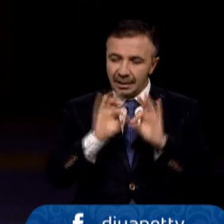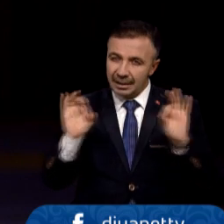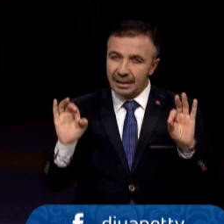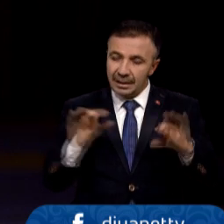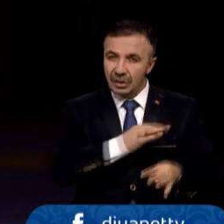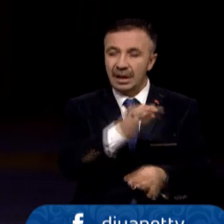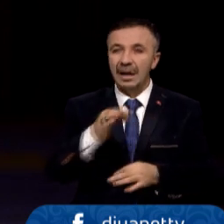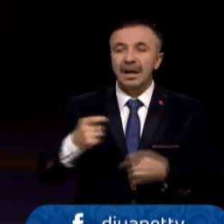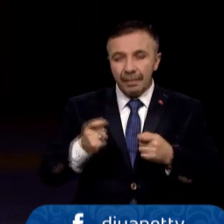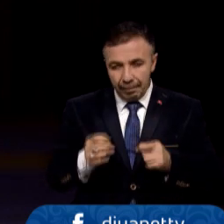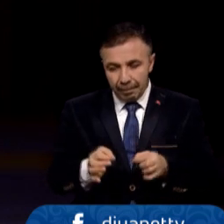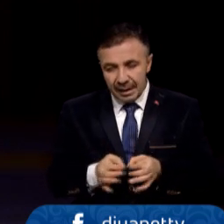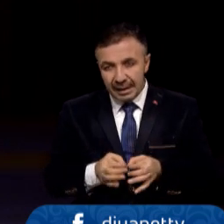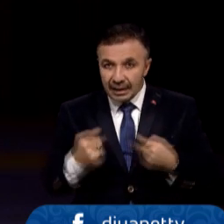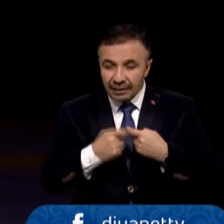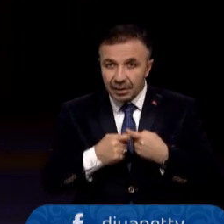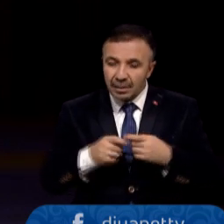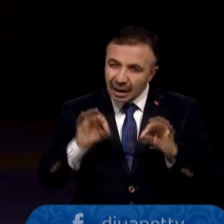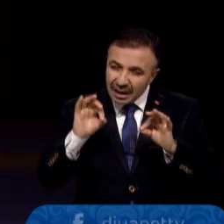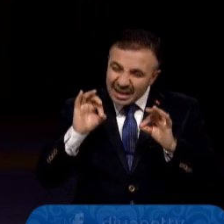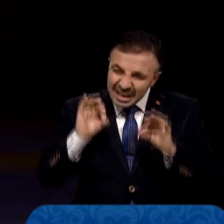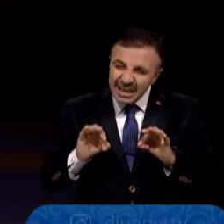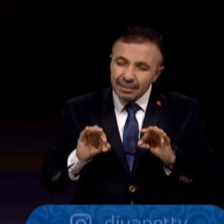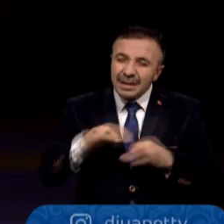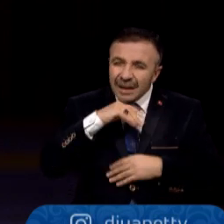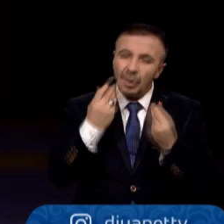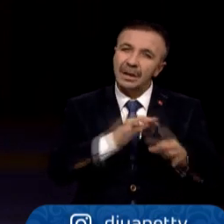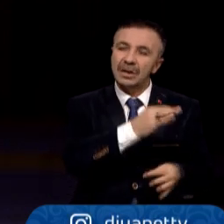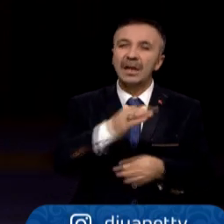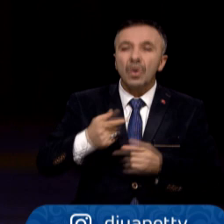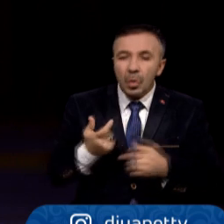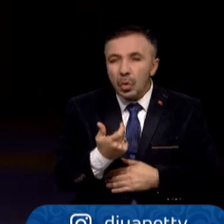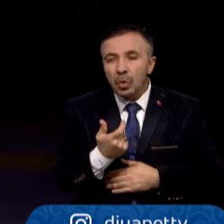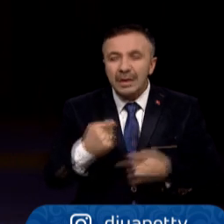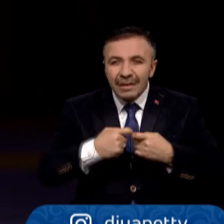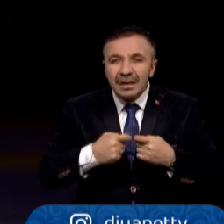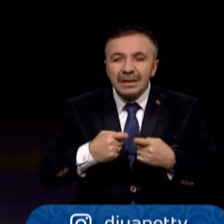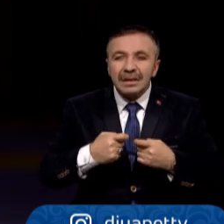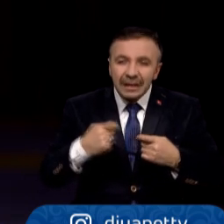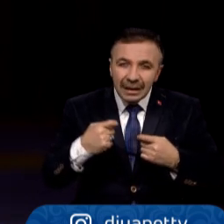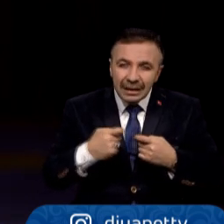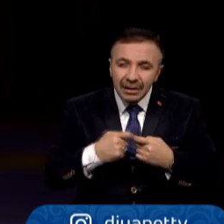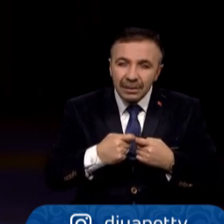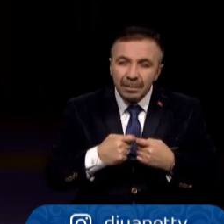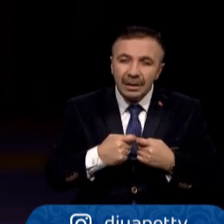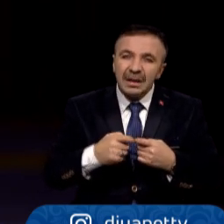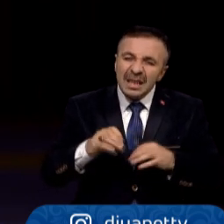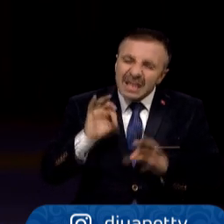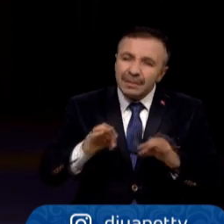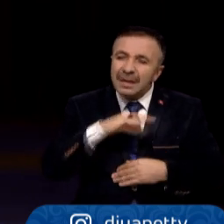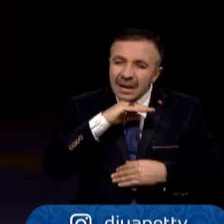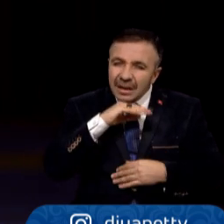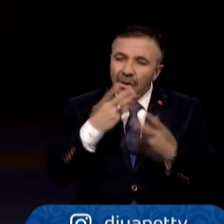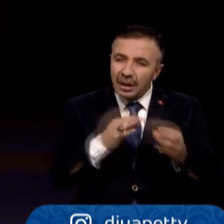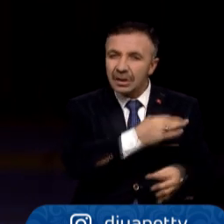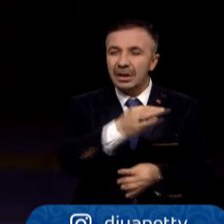bedir'deki savaşıp da şimdi yaşlı olanlara Uhud'da savaşıp şimdi yaşlı olanlara verilen maaşlar